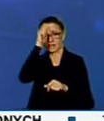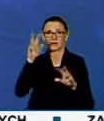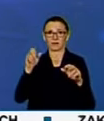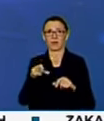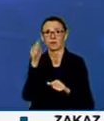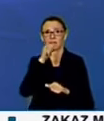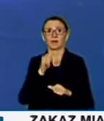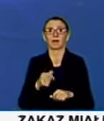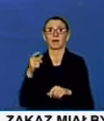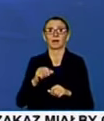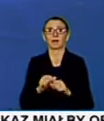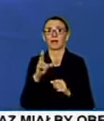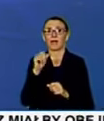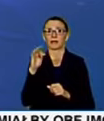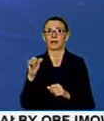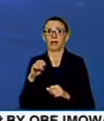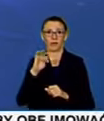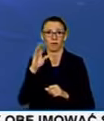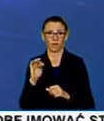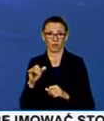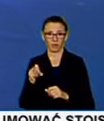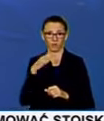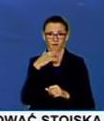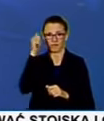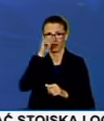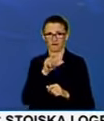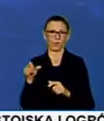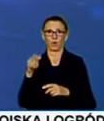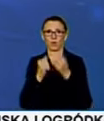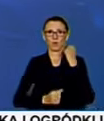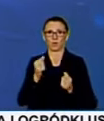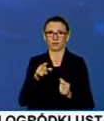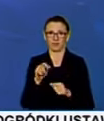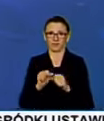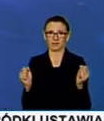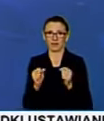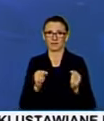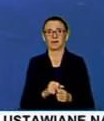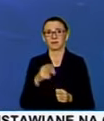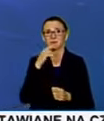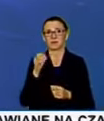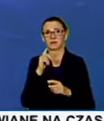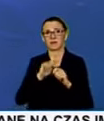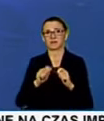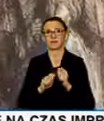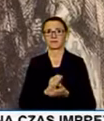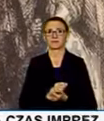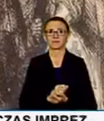To paraskevide catriafobia. Czy poza wymówieniem tej nazwy rzeczywiście jest się czego bać? Sprawdzał Michał Banasiak.